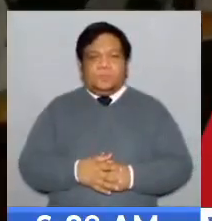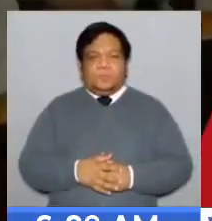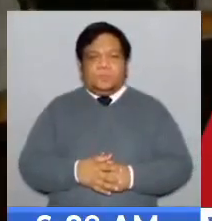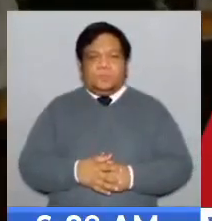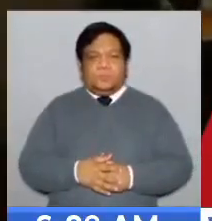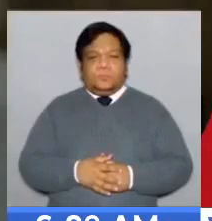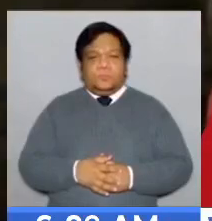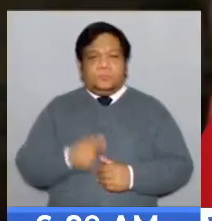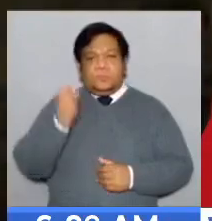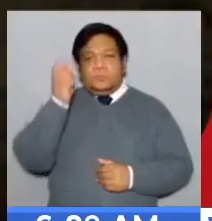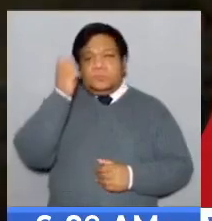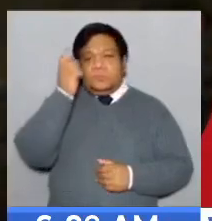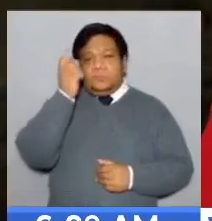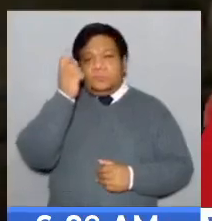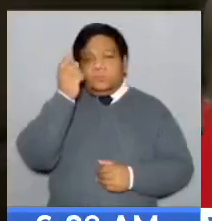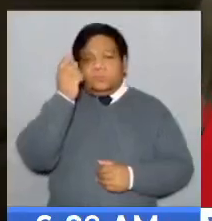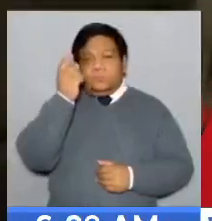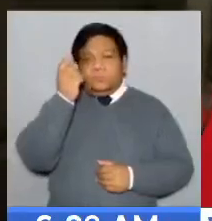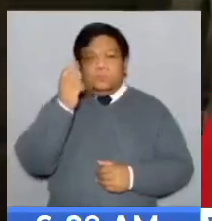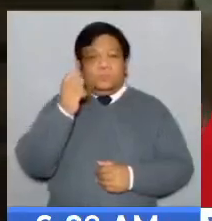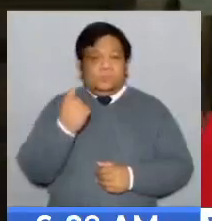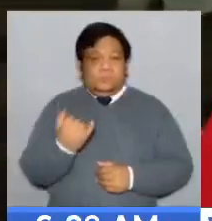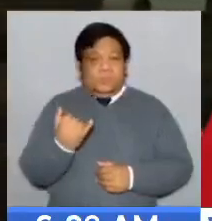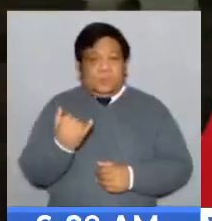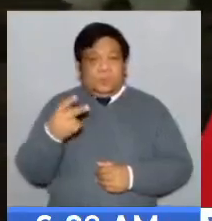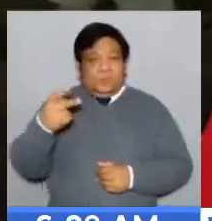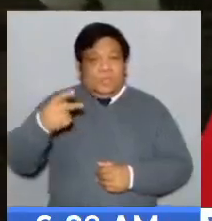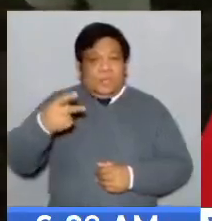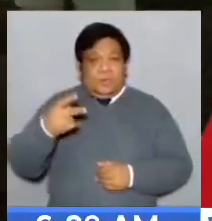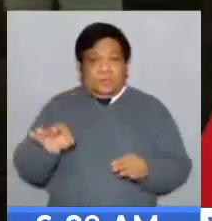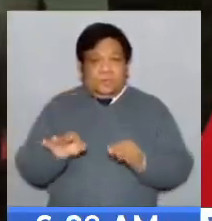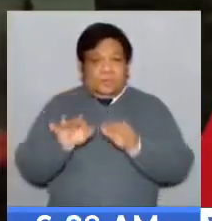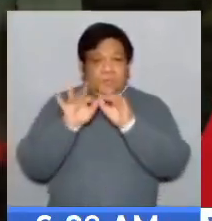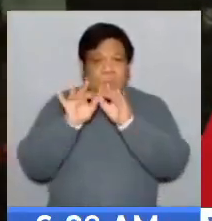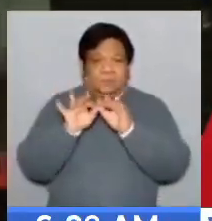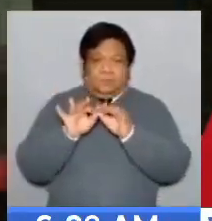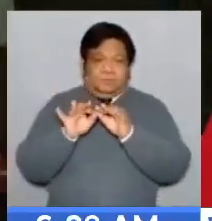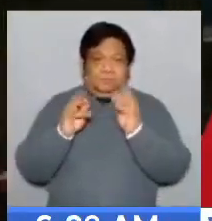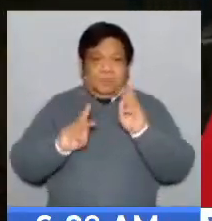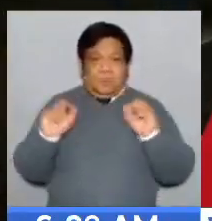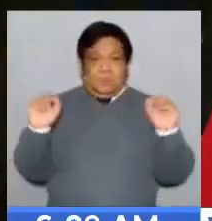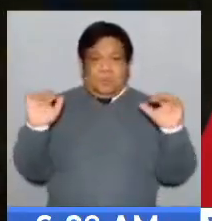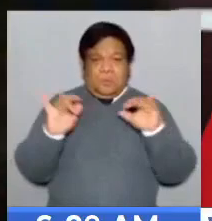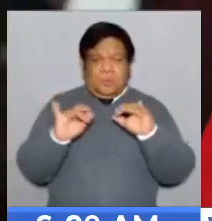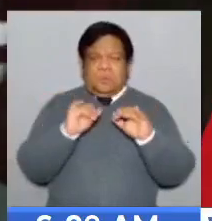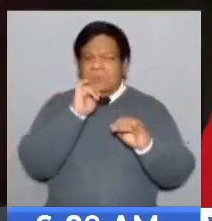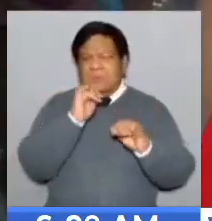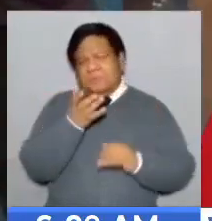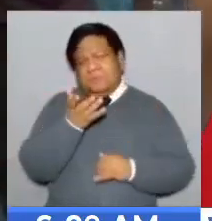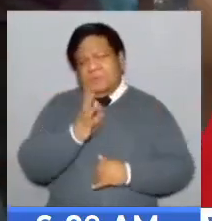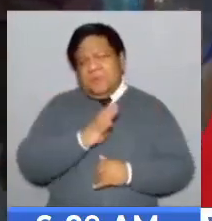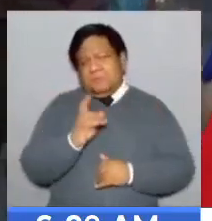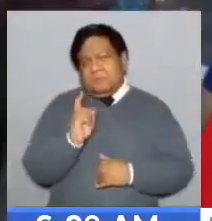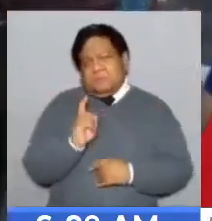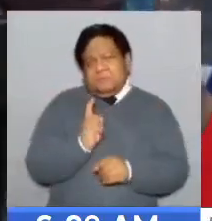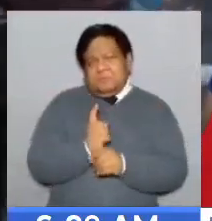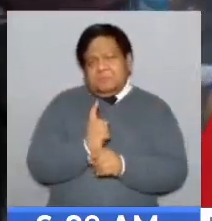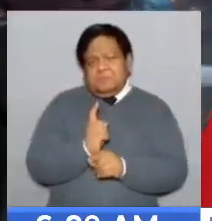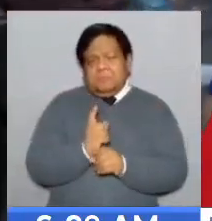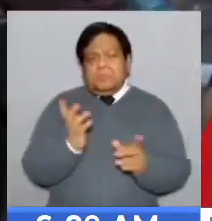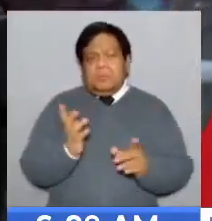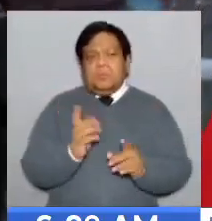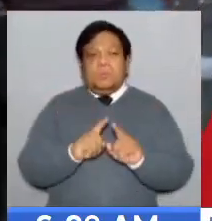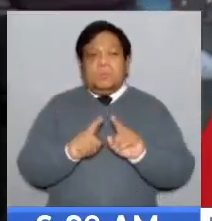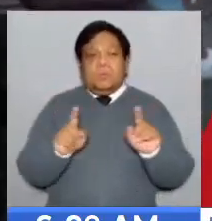taong dumalo ngayon doon sa ikalawang misa, pero yung mga kababayan ho natin dito, mababakas natin ho sa kanilang mga